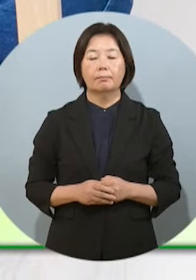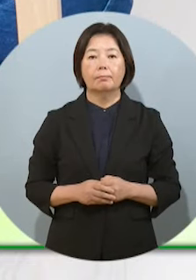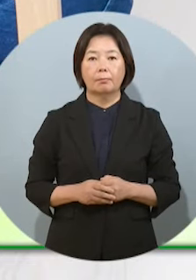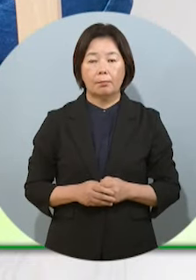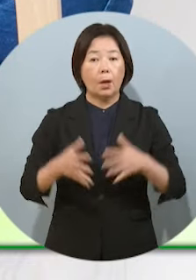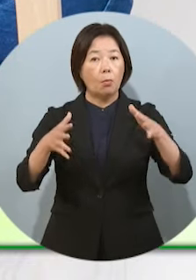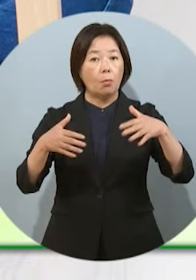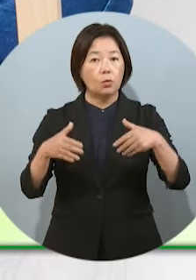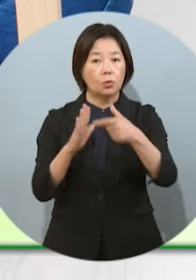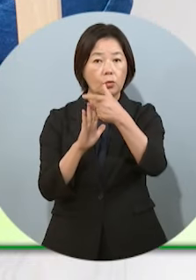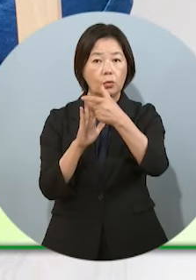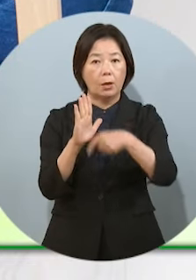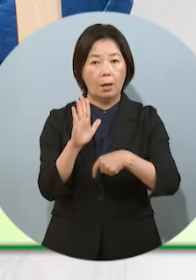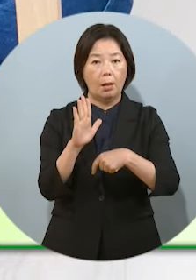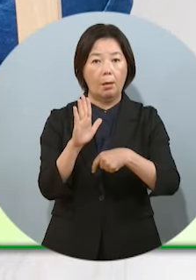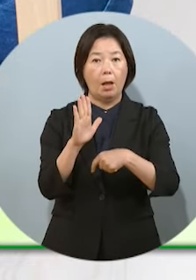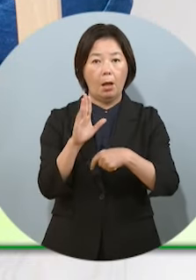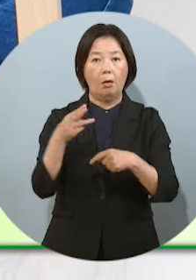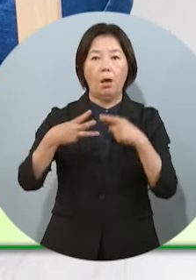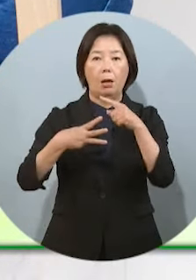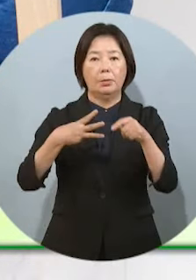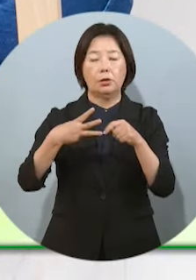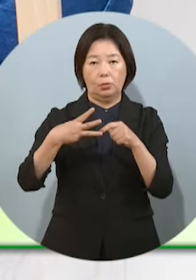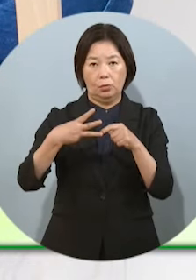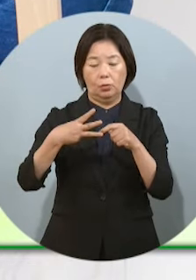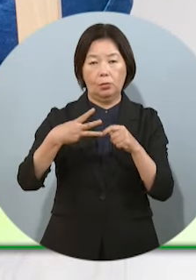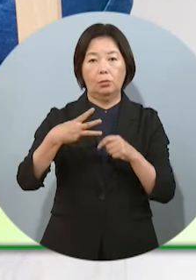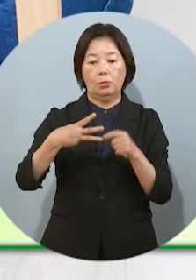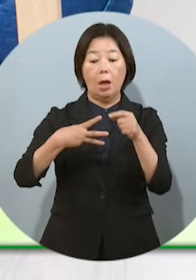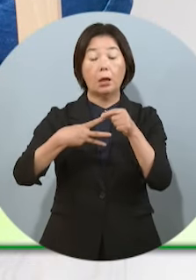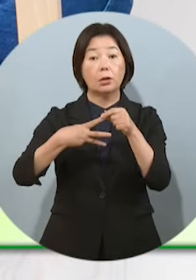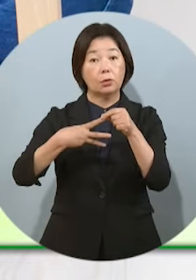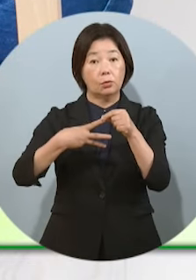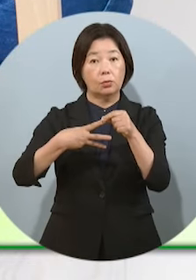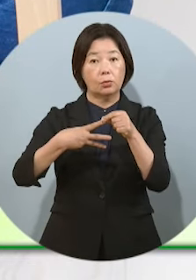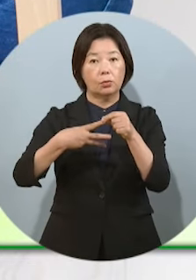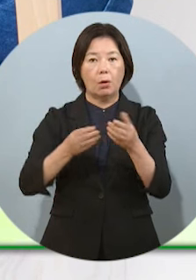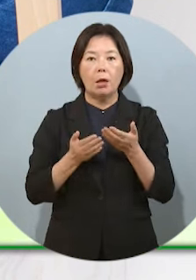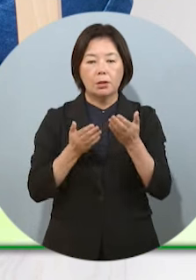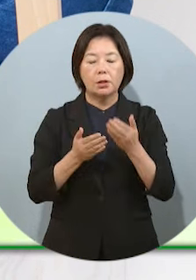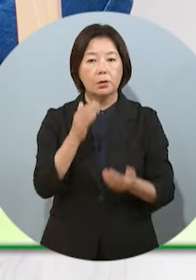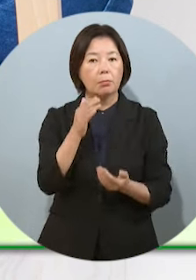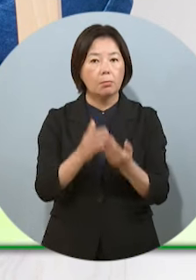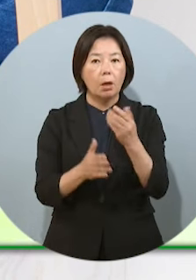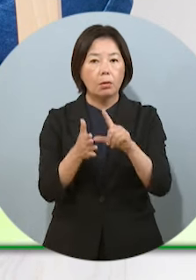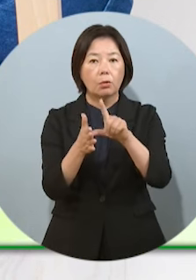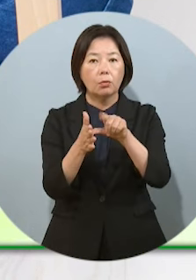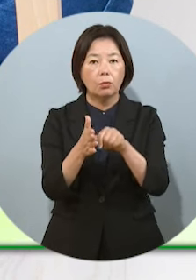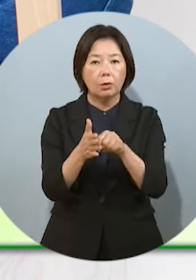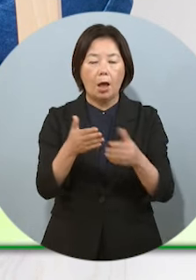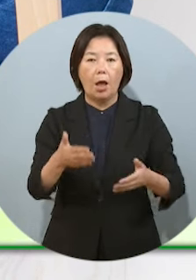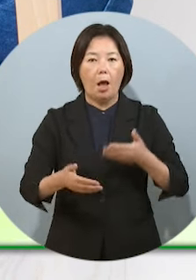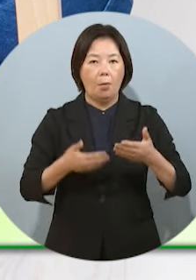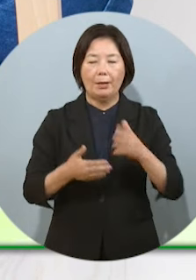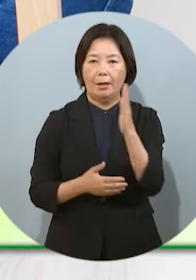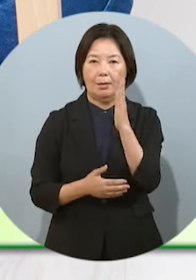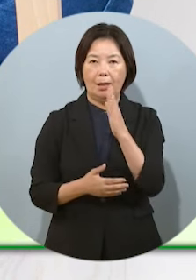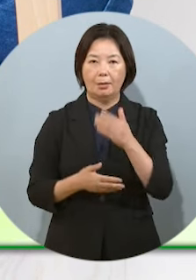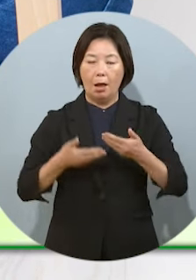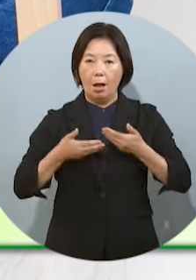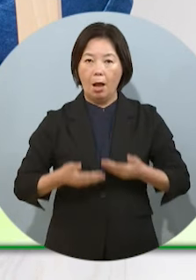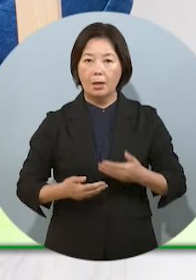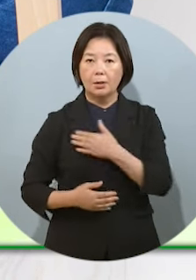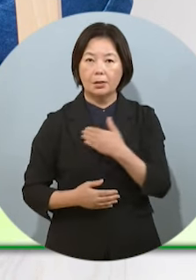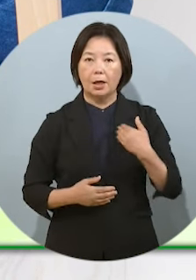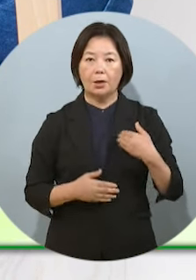募集テーマは3つあります。1つは、地震が起きても慌てない安心でき